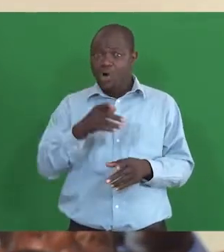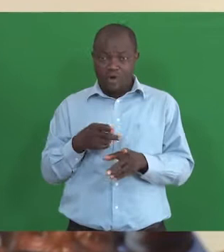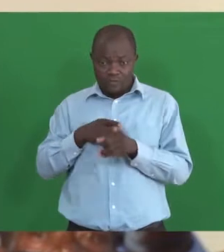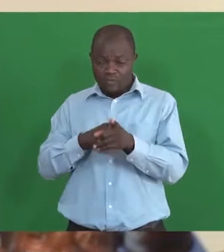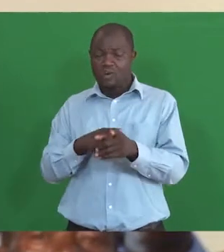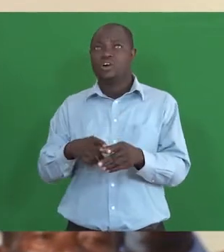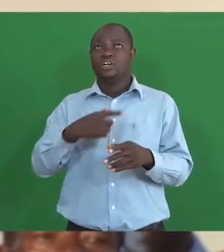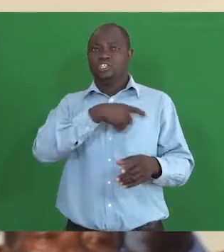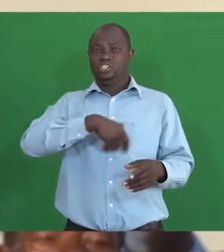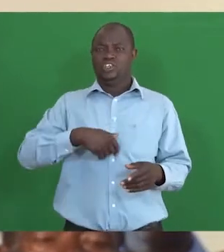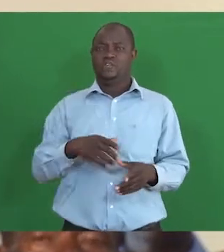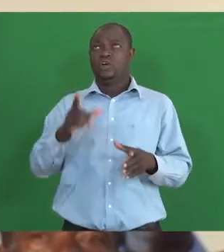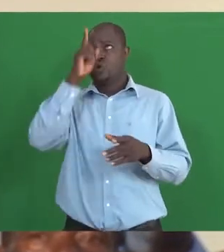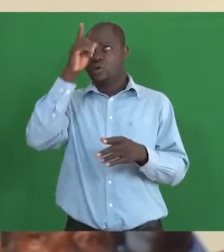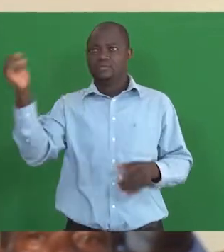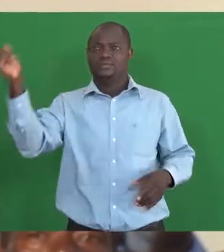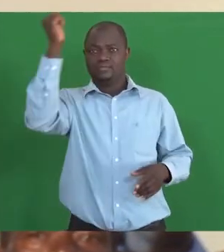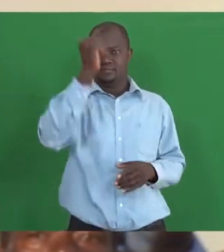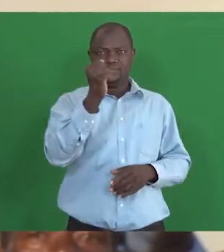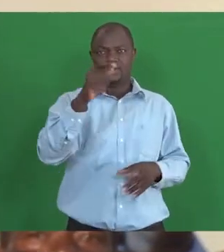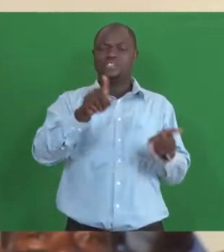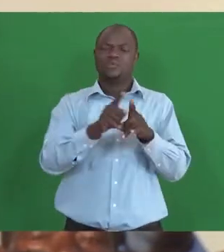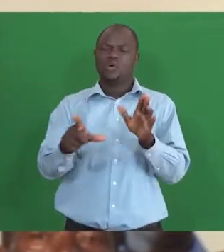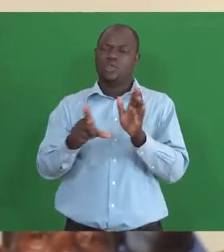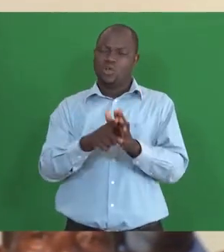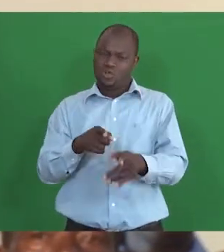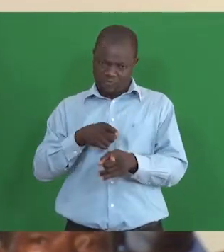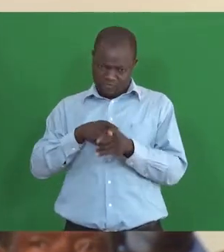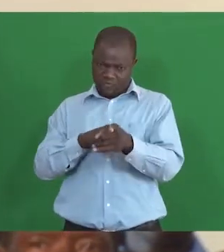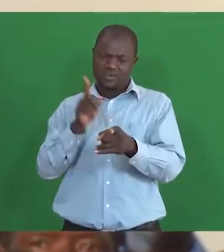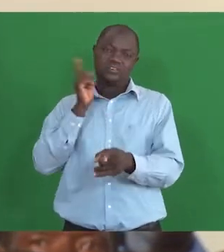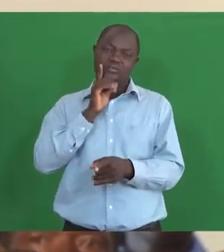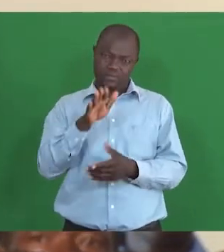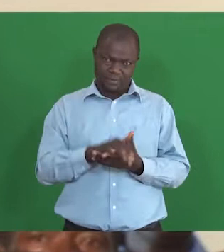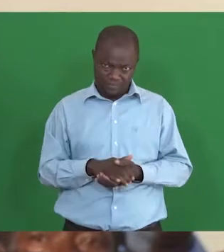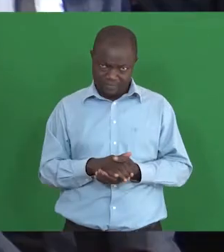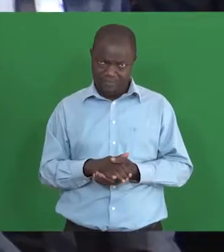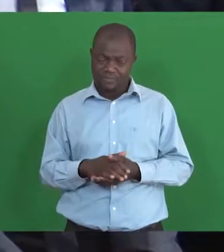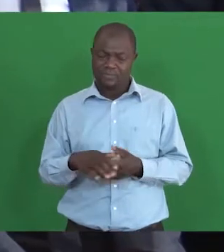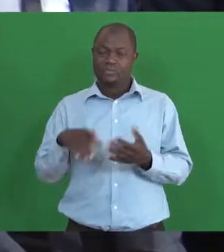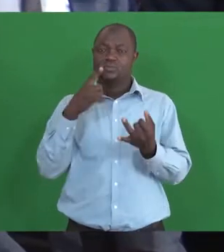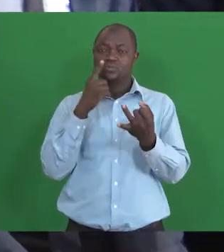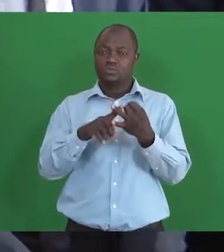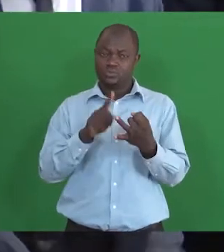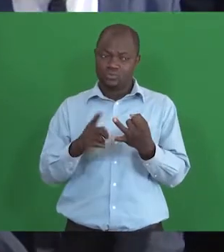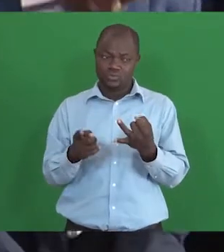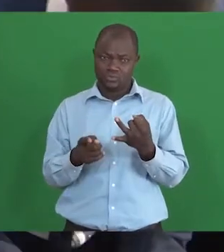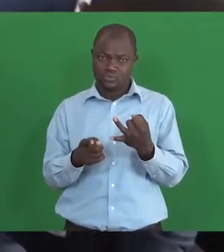akagadzwa namwari, chokwadi mutemo wekuti vanhu ngavazviise pasi pemadzimambo unovabata. Chechipiri